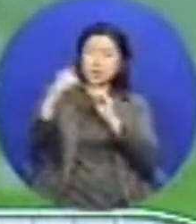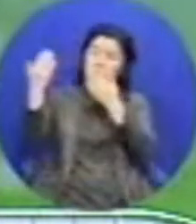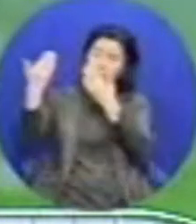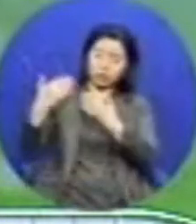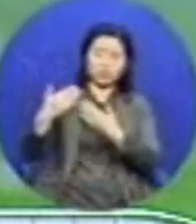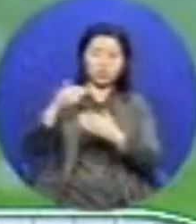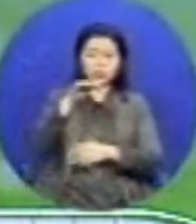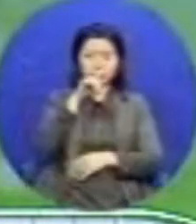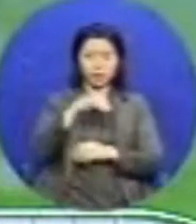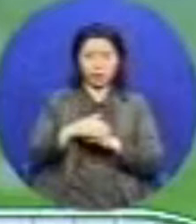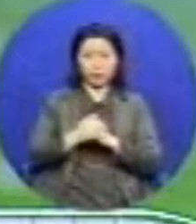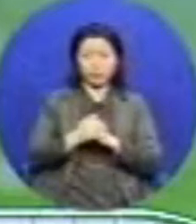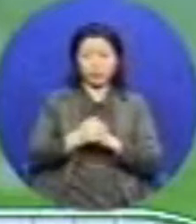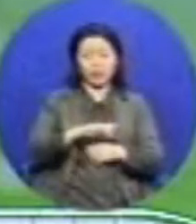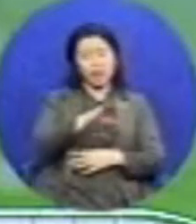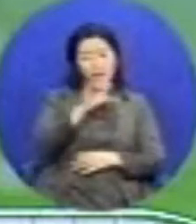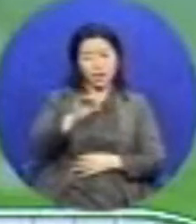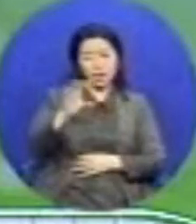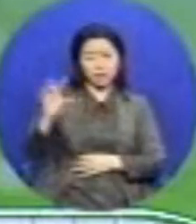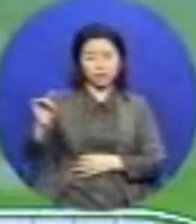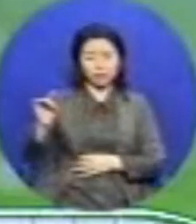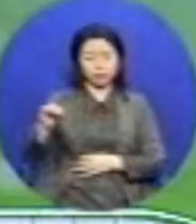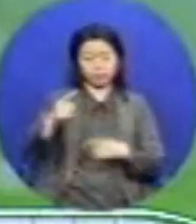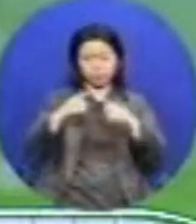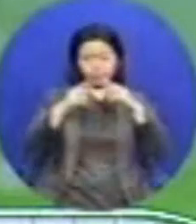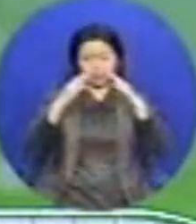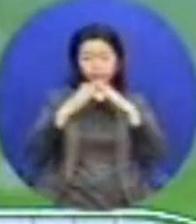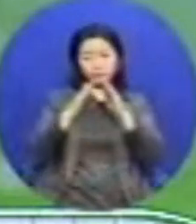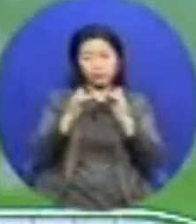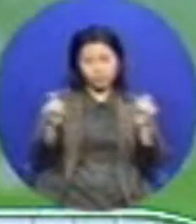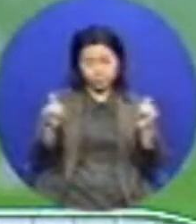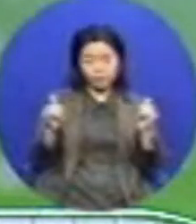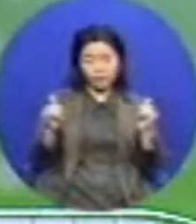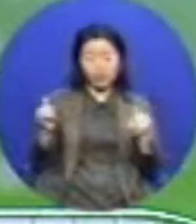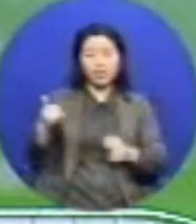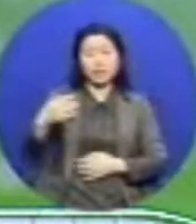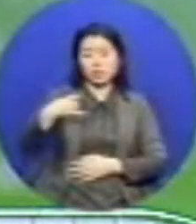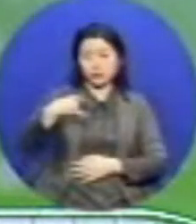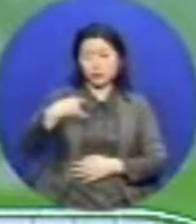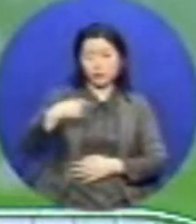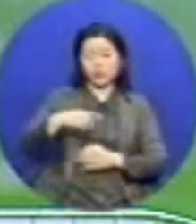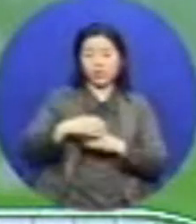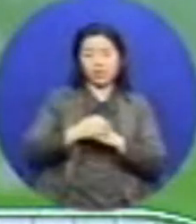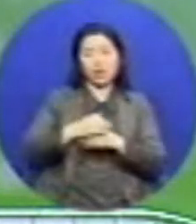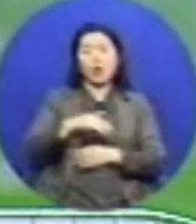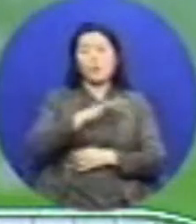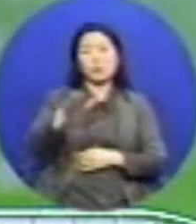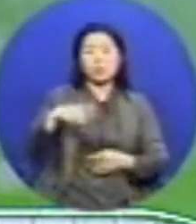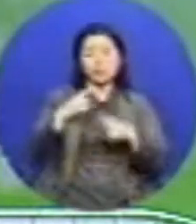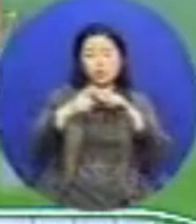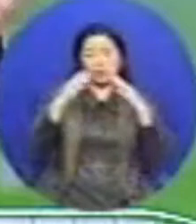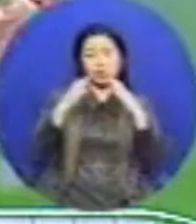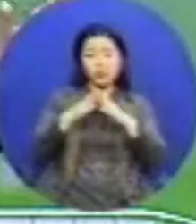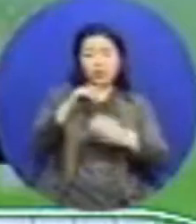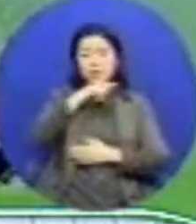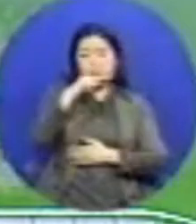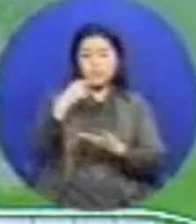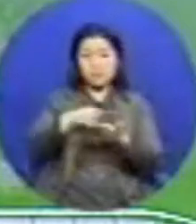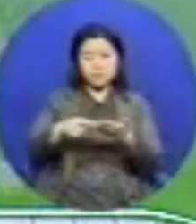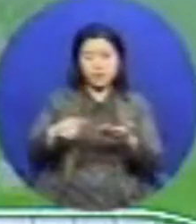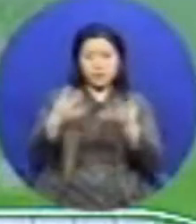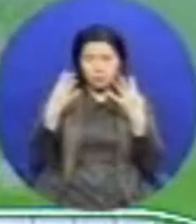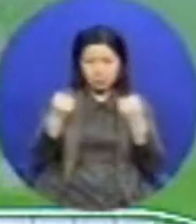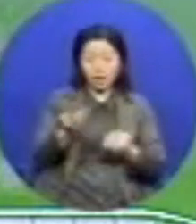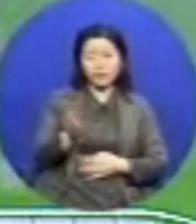이따금 교우들이 저에게 우리 교회가 빚이 많은데 아예 우리 교회 재정을 왜